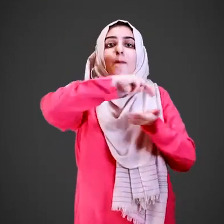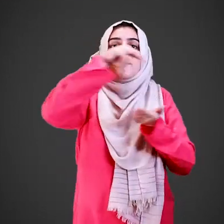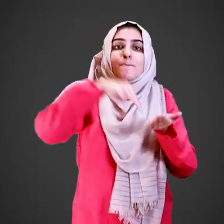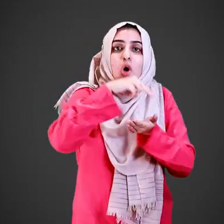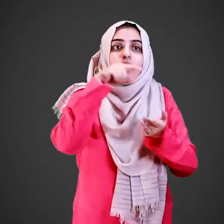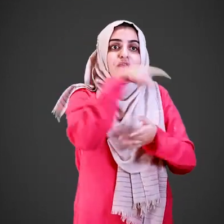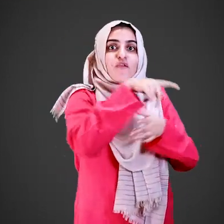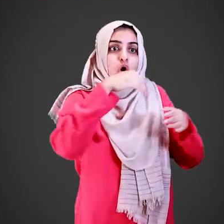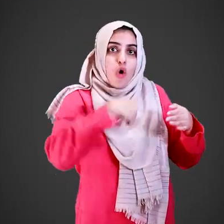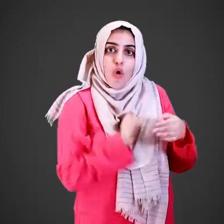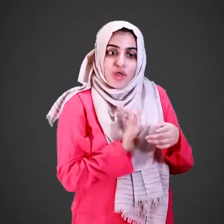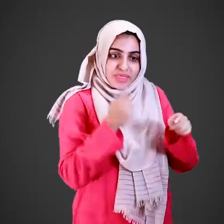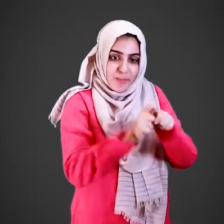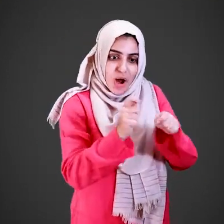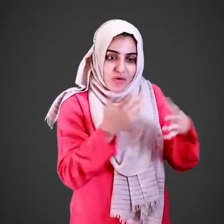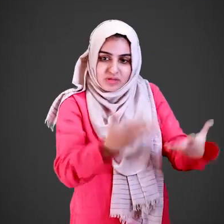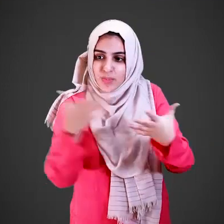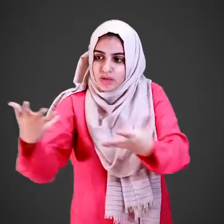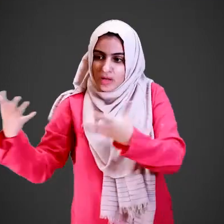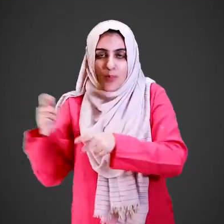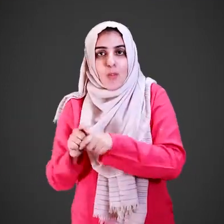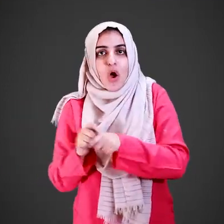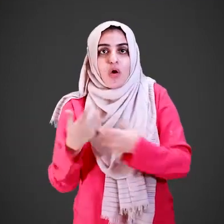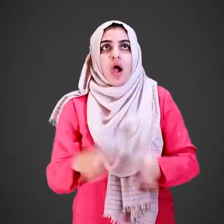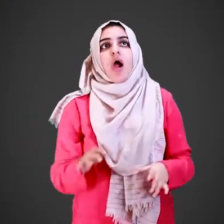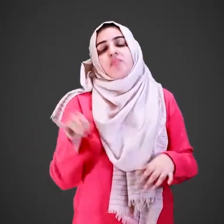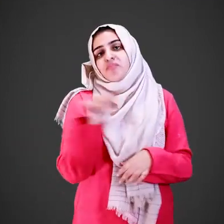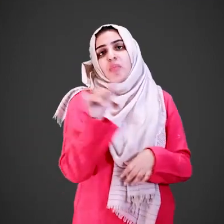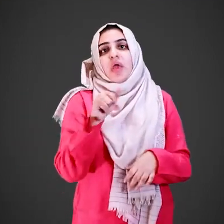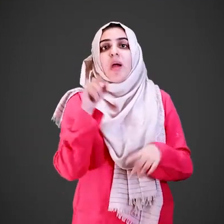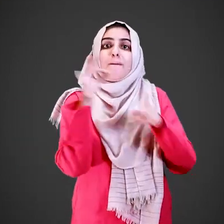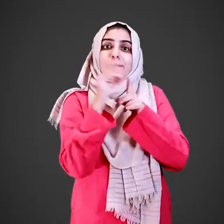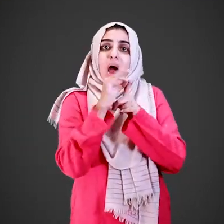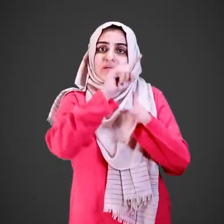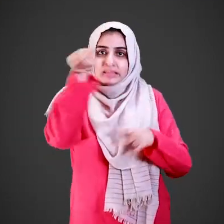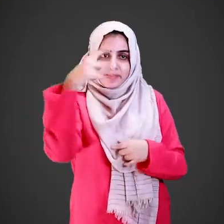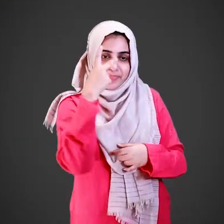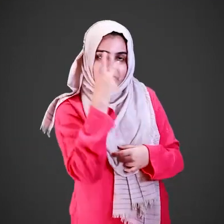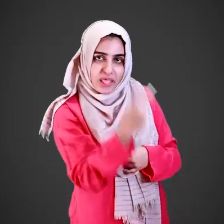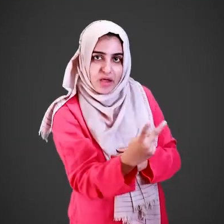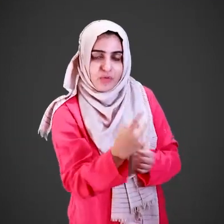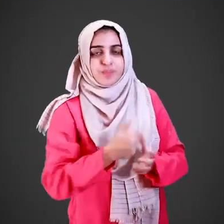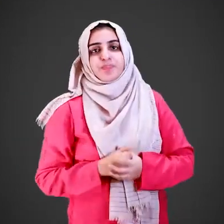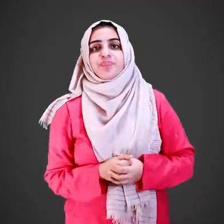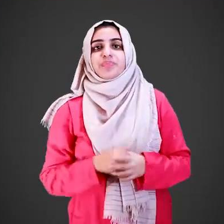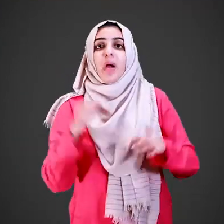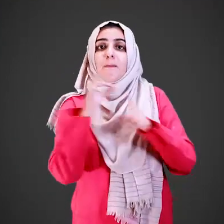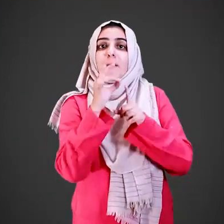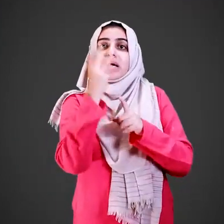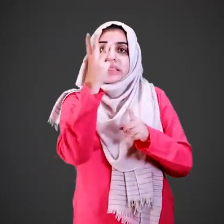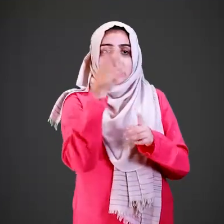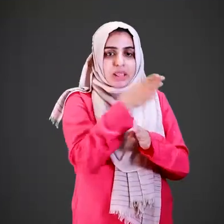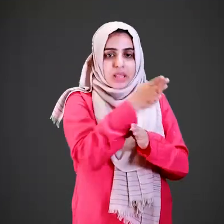पैदावार जो कौमी पैदावार है उससे का नाम दिया जाता है। जैसे पाकिस्तान को अगर हम देखें तो पाकिस्तान में इसके 3